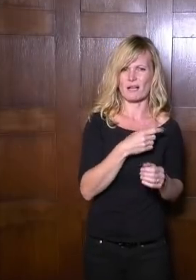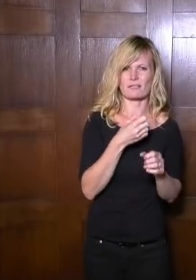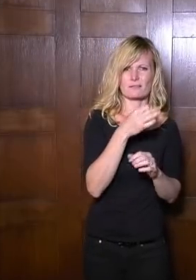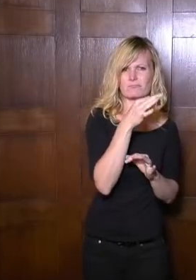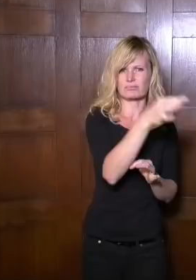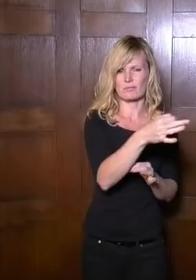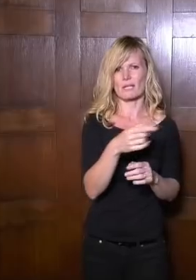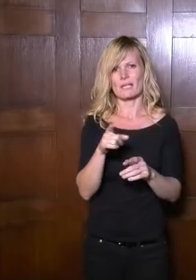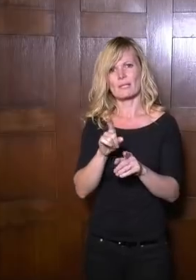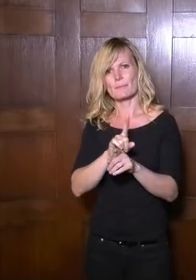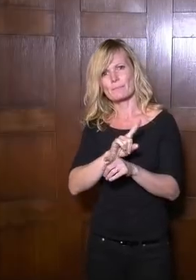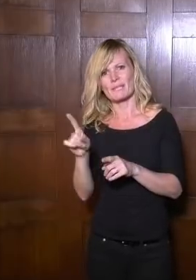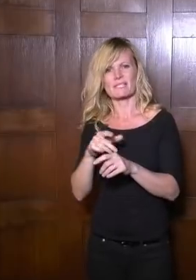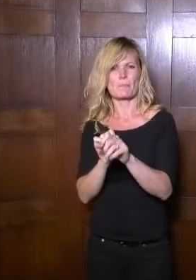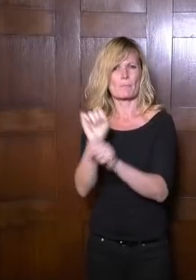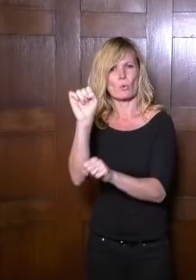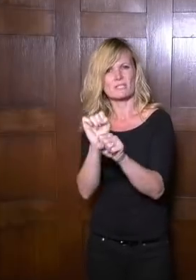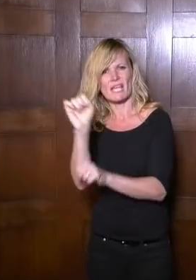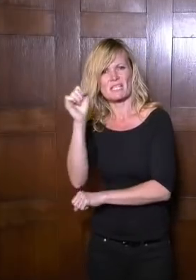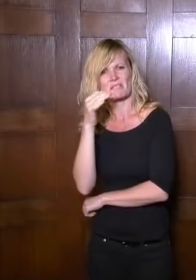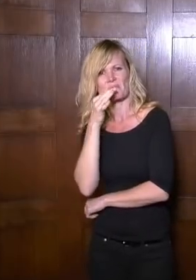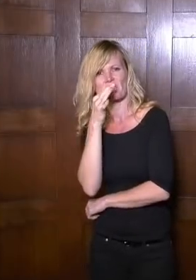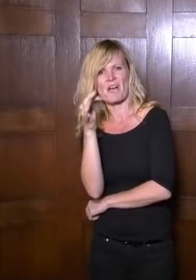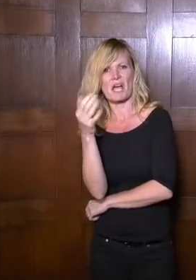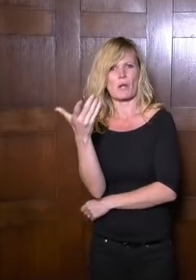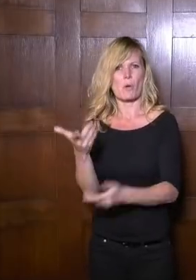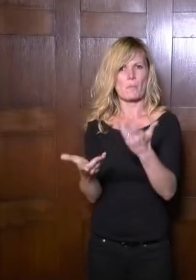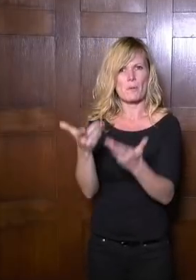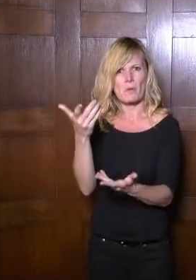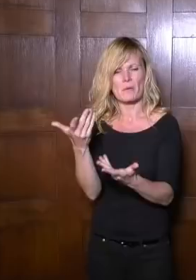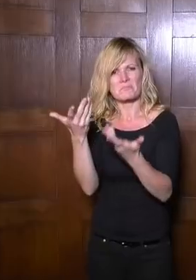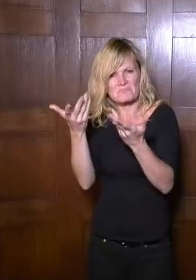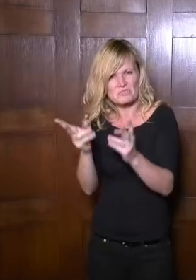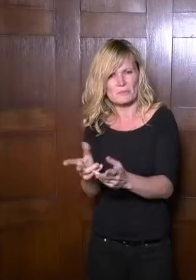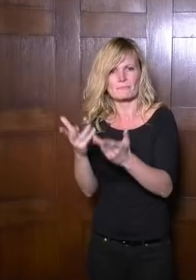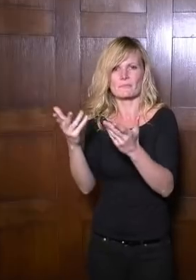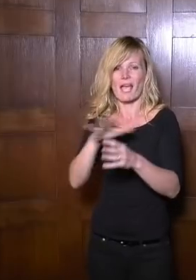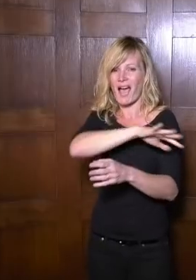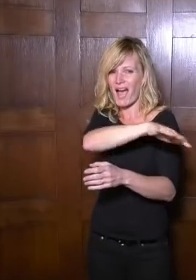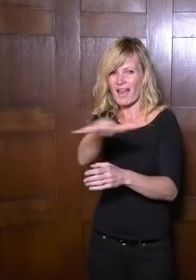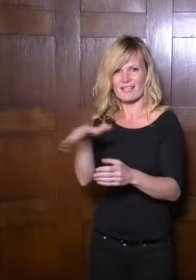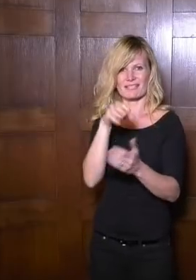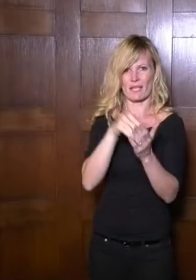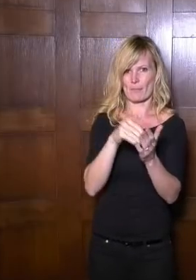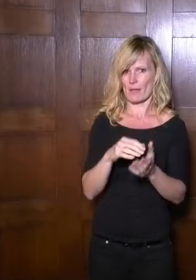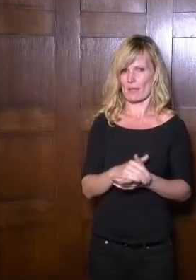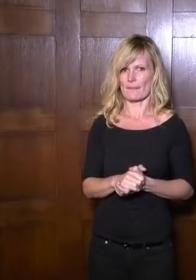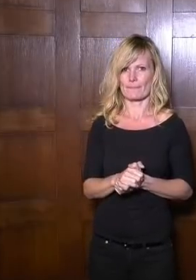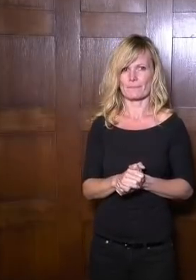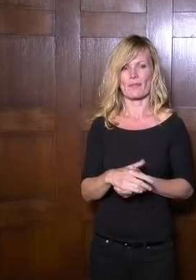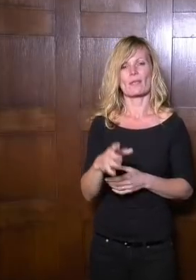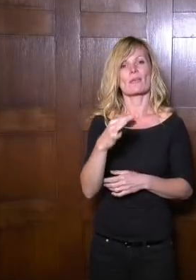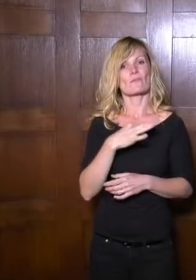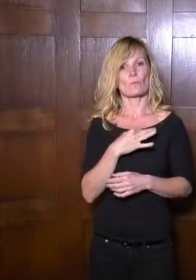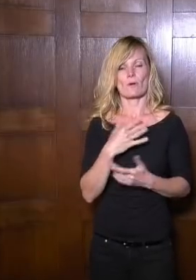und Infragestellungen. Also hier war, glaube ich, fast alles dabei. Ich habe das als eine schwere, aber